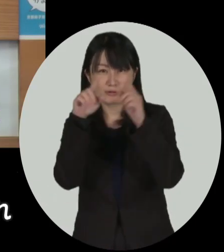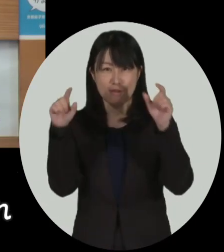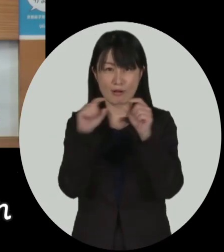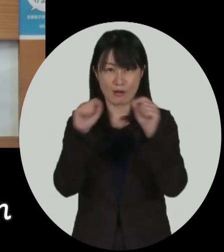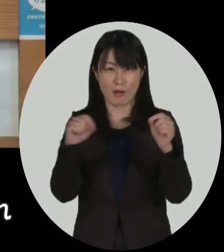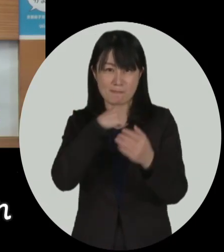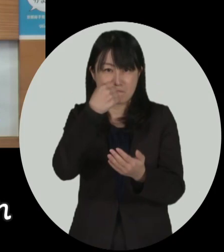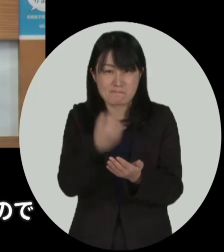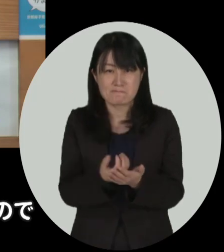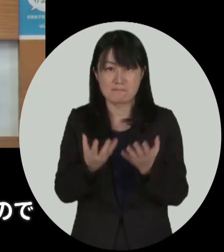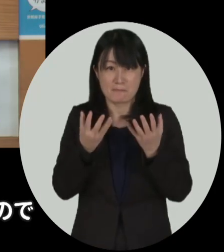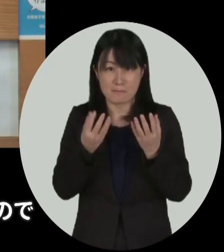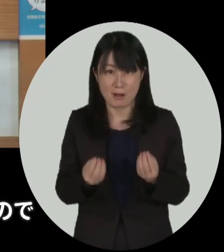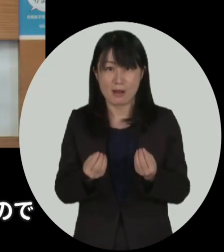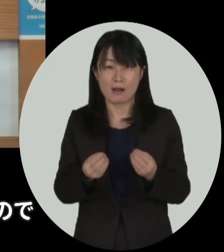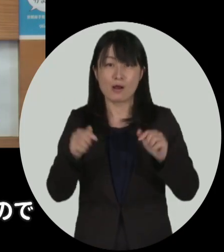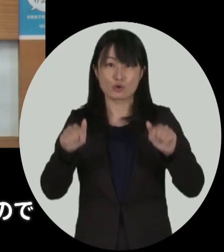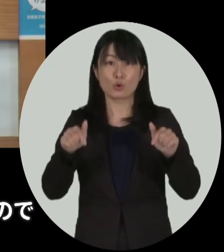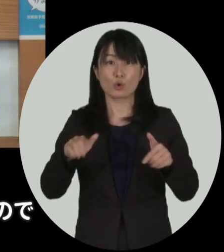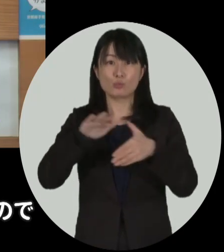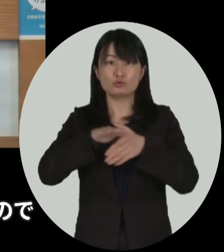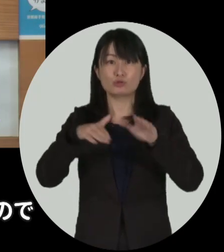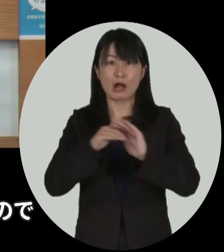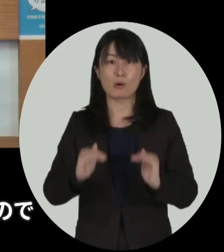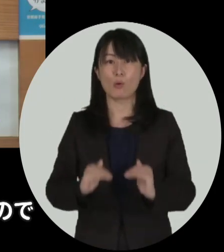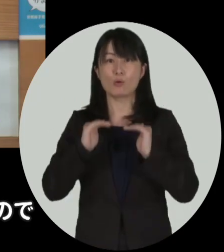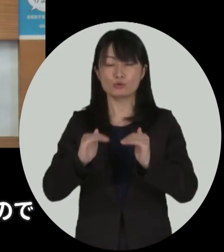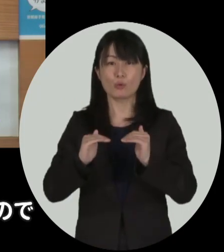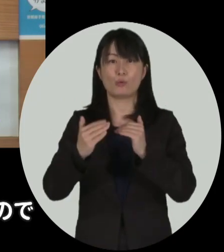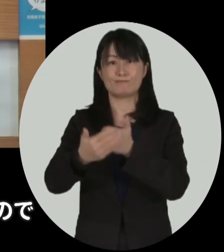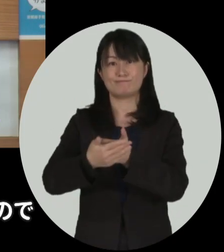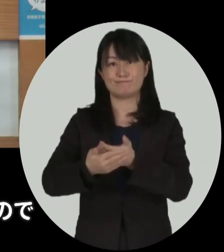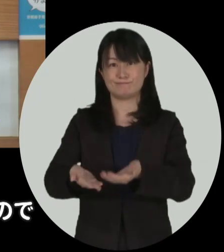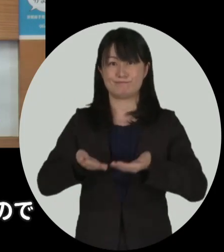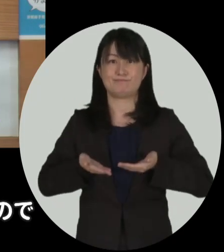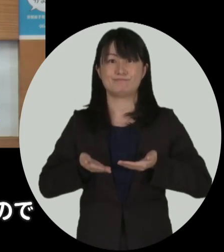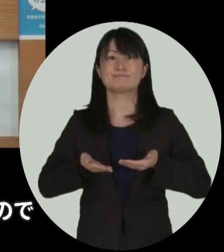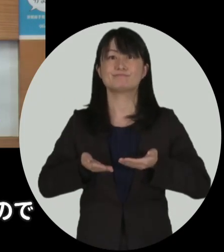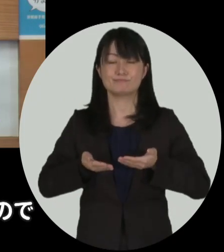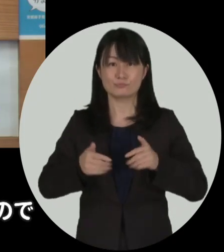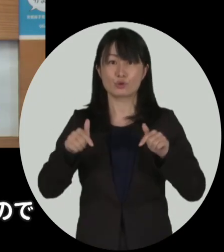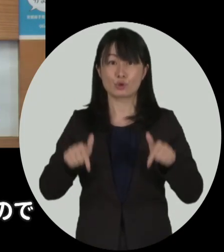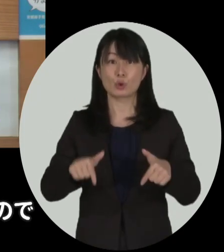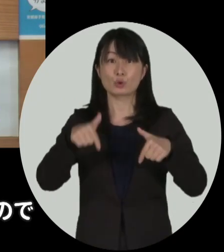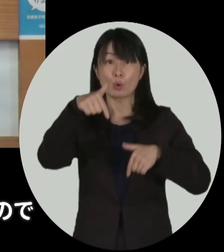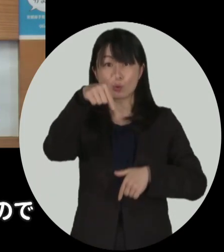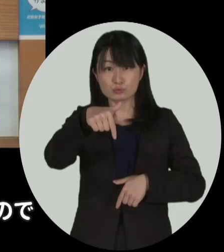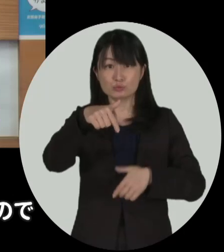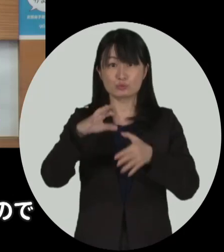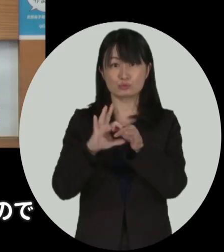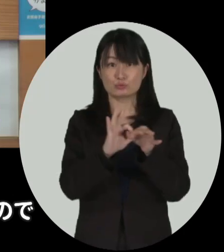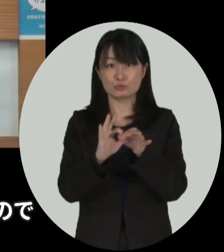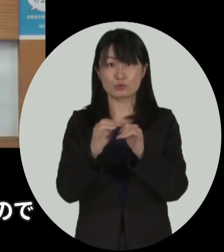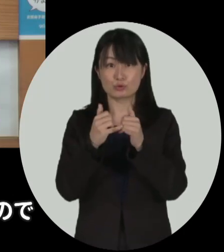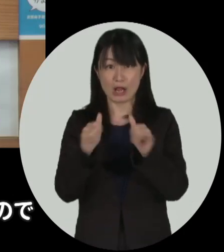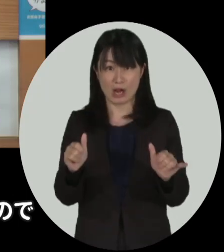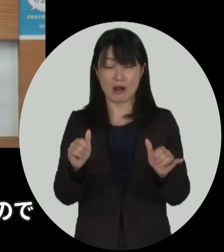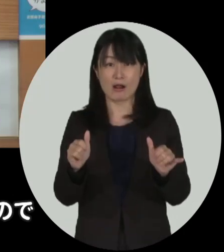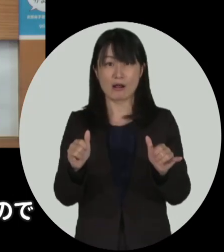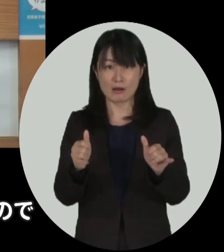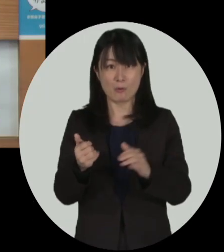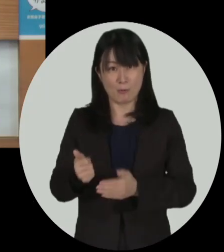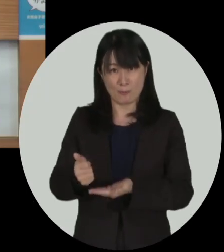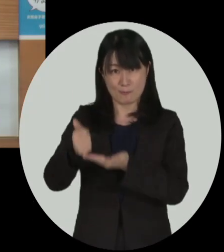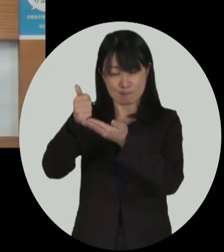収められて京都の文化の向上に寄与された方で、京都府にゆかりのある方を顕彰するものでございま